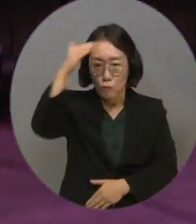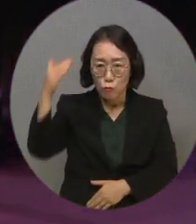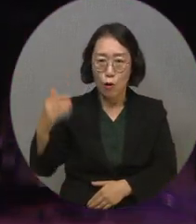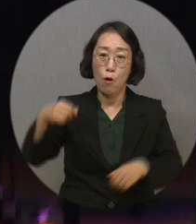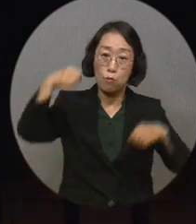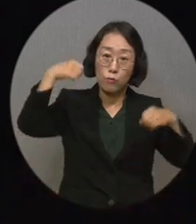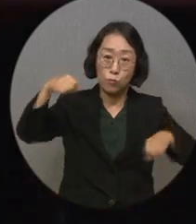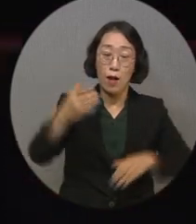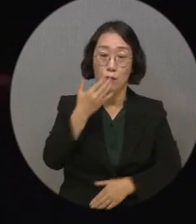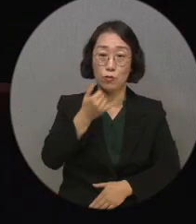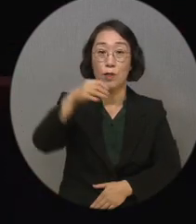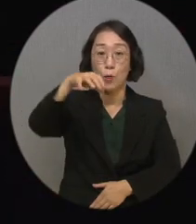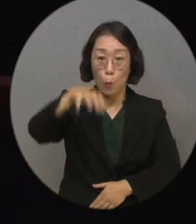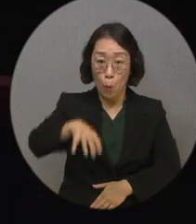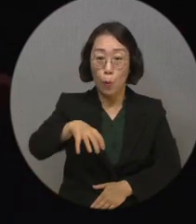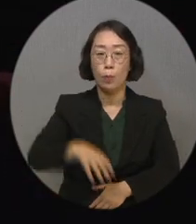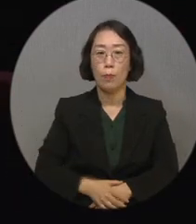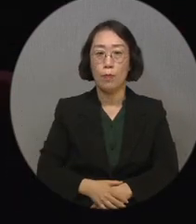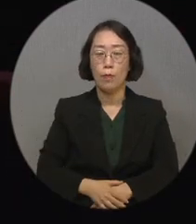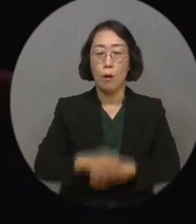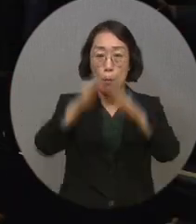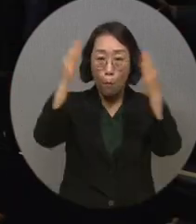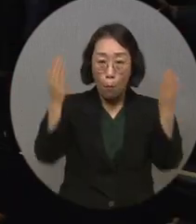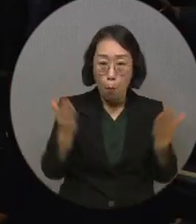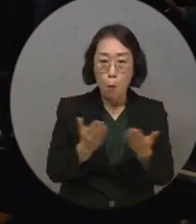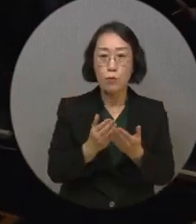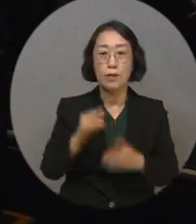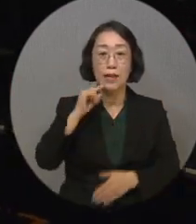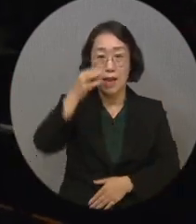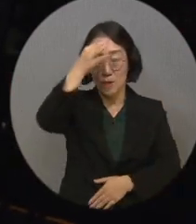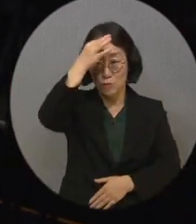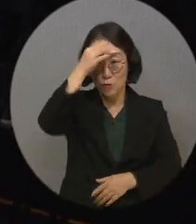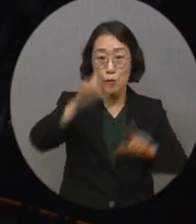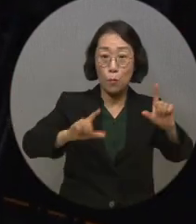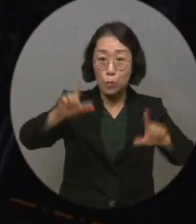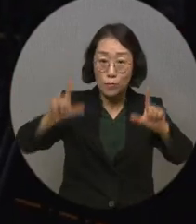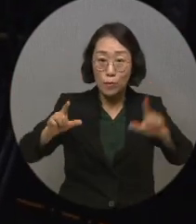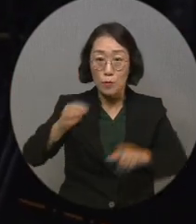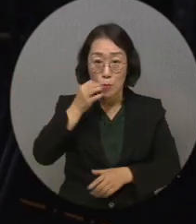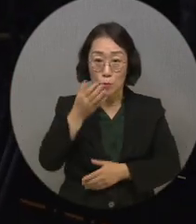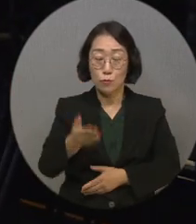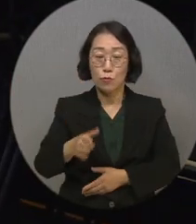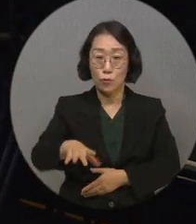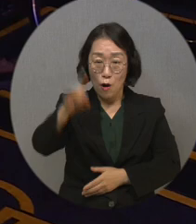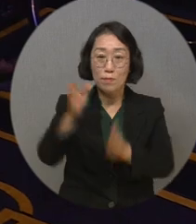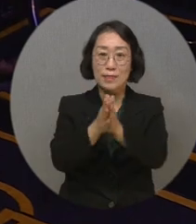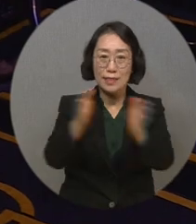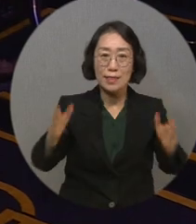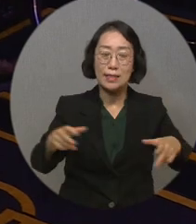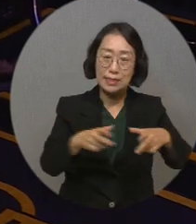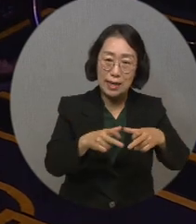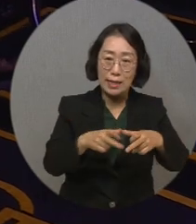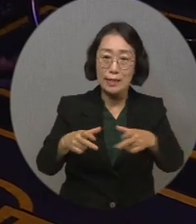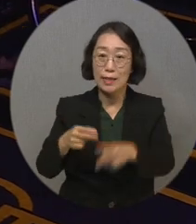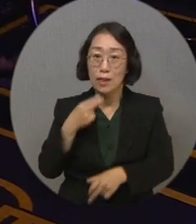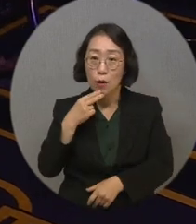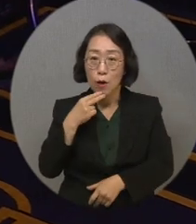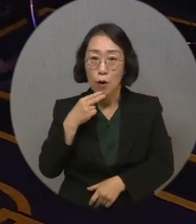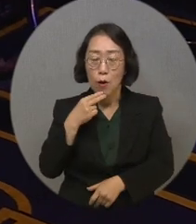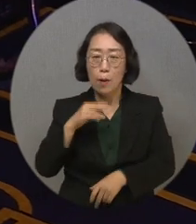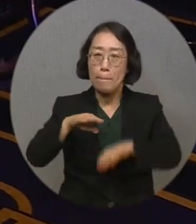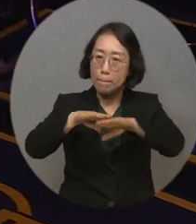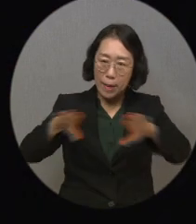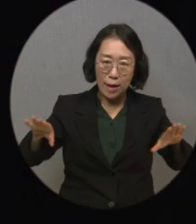발돋움한 모두예술극장. 모든 형태의 예술이 모이는 모두예술극장을 시작으로 장애와 비장애의 경계를